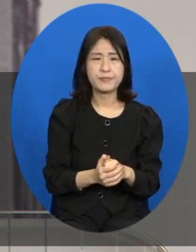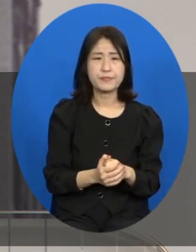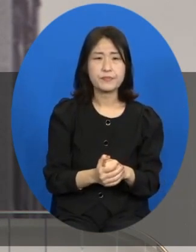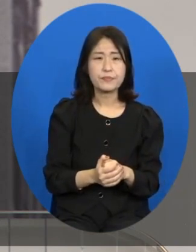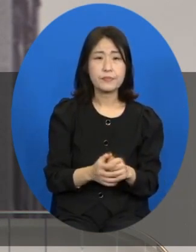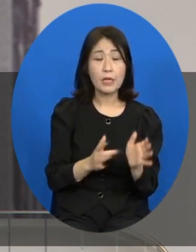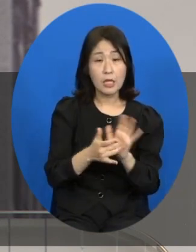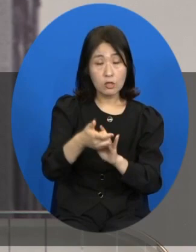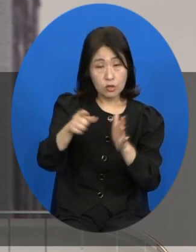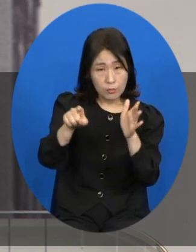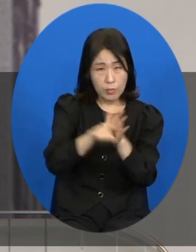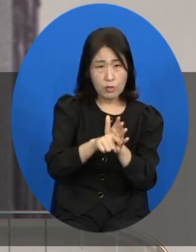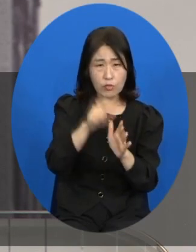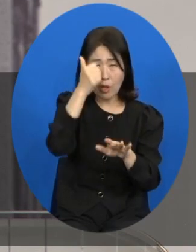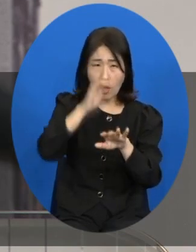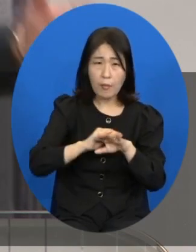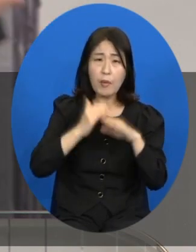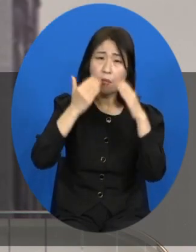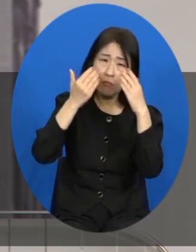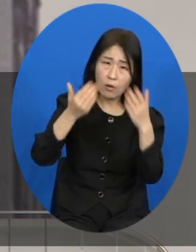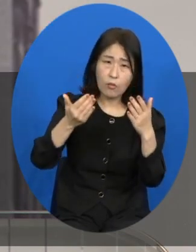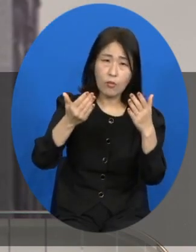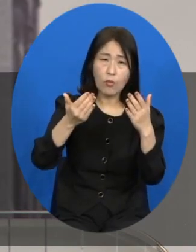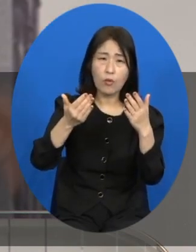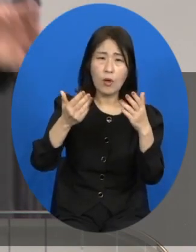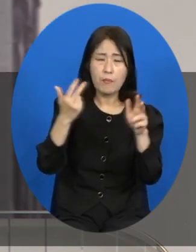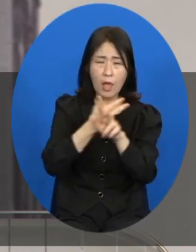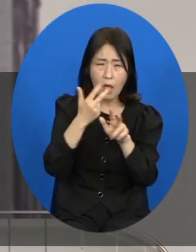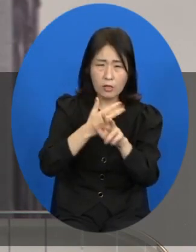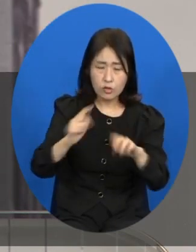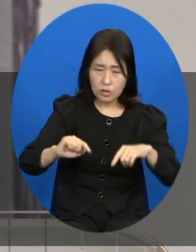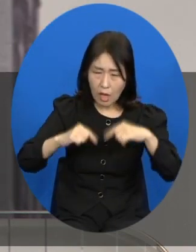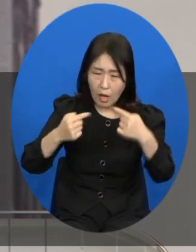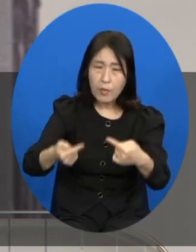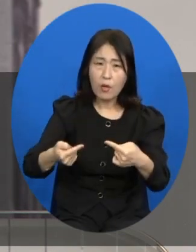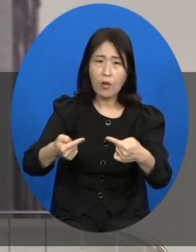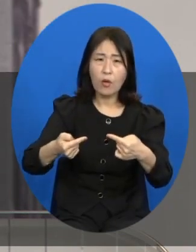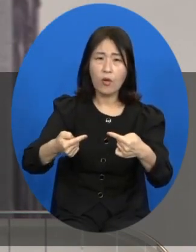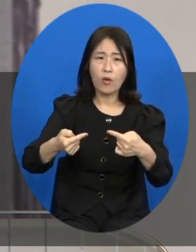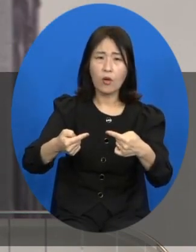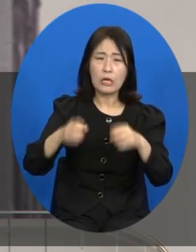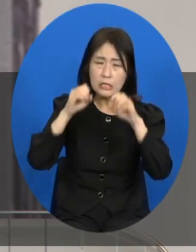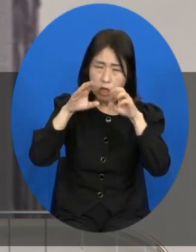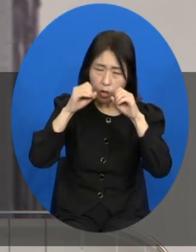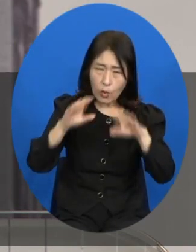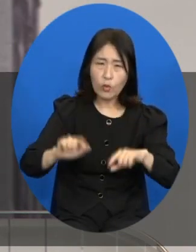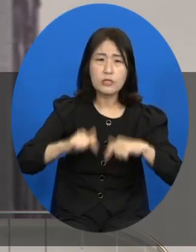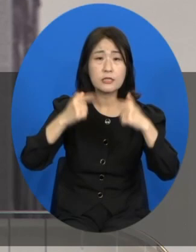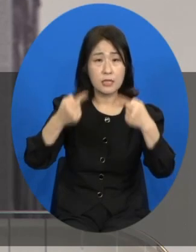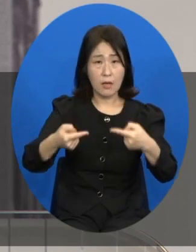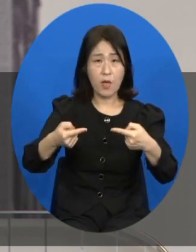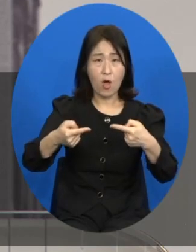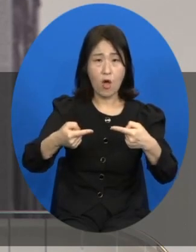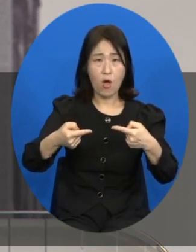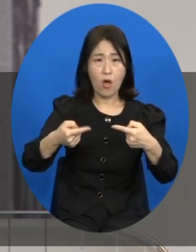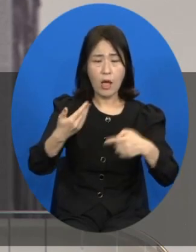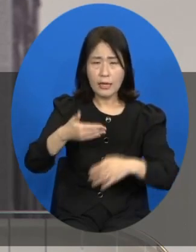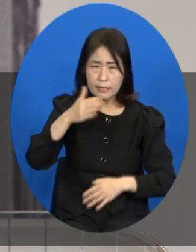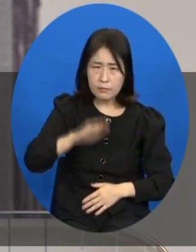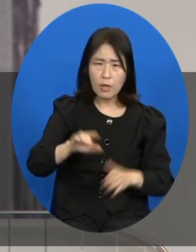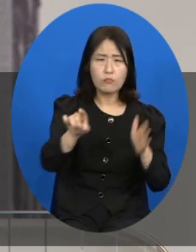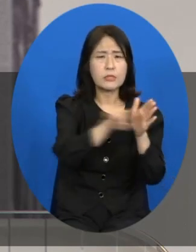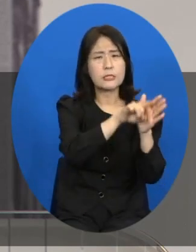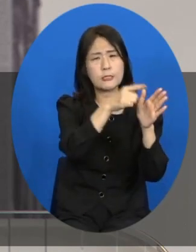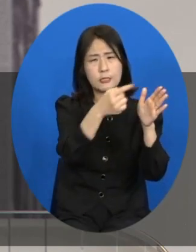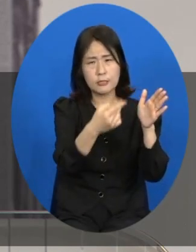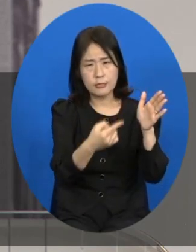믿었습니다 예배를 들렸습니다 매주 참석했습니다 소비도 들어갔습니다 선교도 참여를 했습니다 그러나 믿음에서 떠나는 이들이 발생할